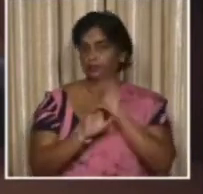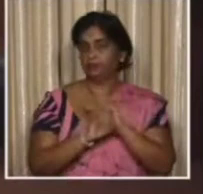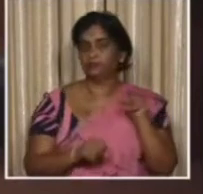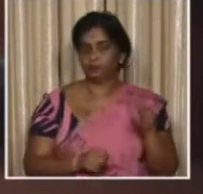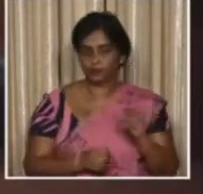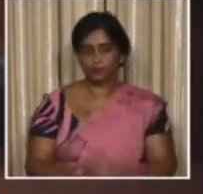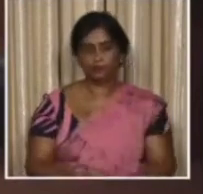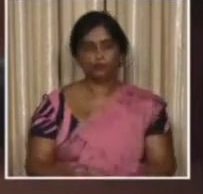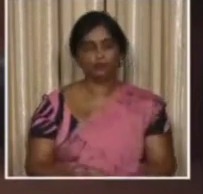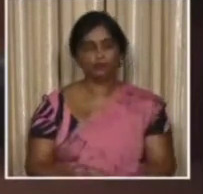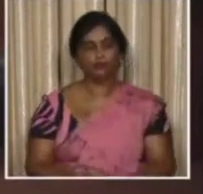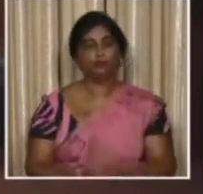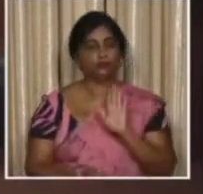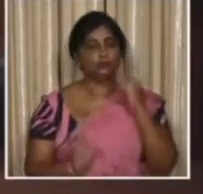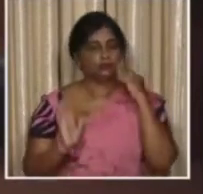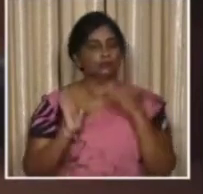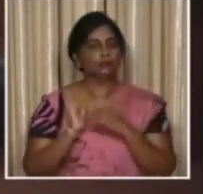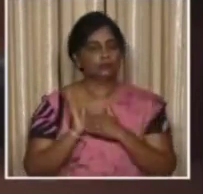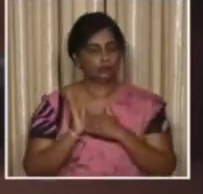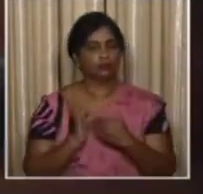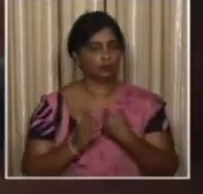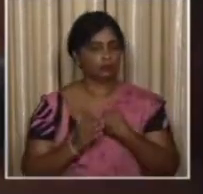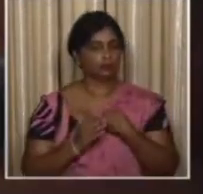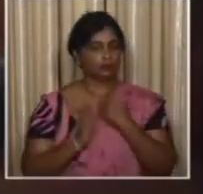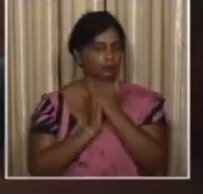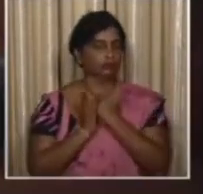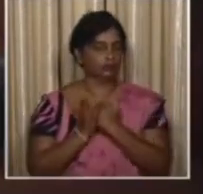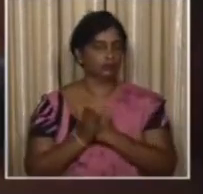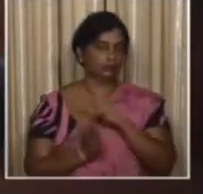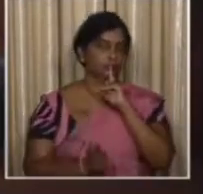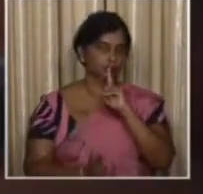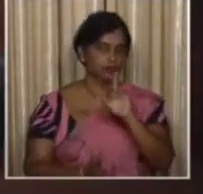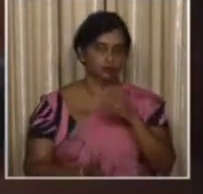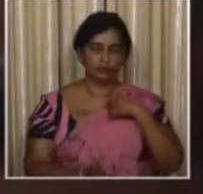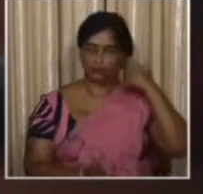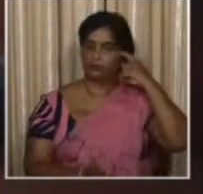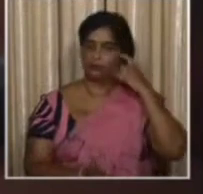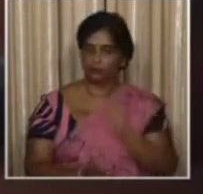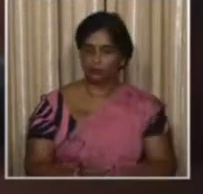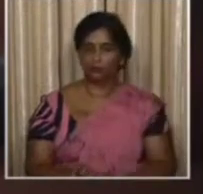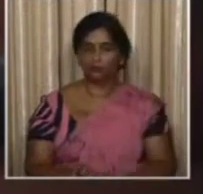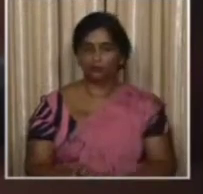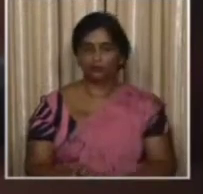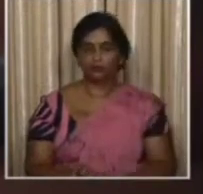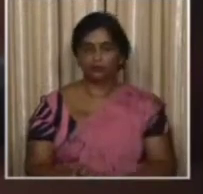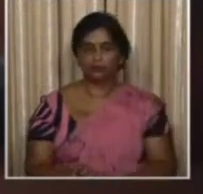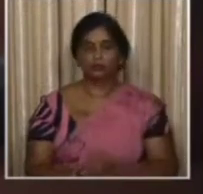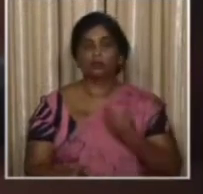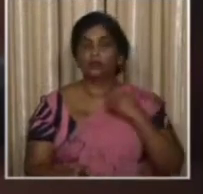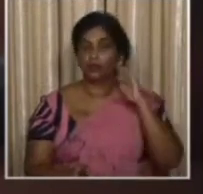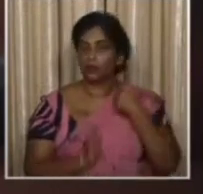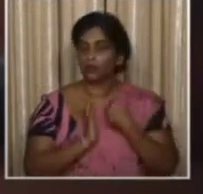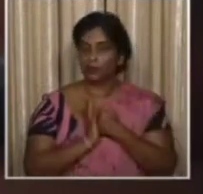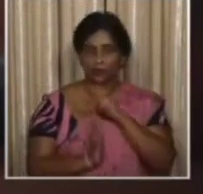ප්‍රකාශයත් ඒ නිසා ඒ පිළිබඳව අපේ පැත්තේ යම් කරුණු කීපයක් ඉදිරිපත් කළ යුතුයි කියලා මම කල්පනා කරා විශේෂයෙන්ම